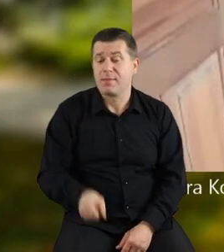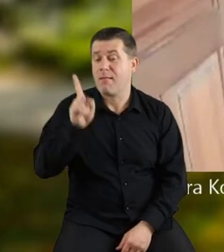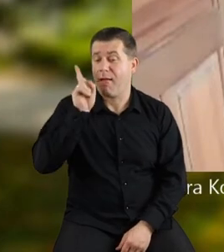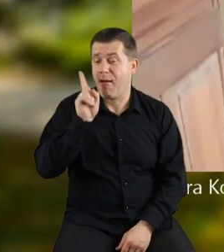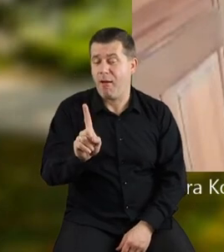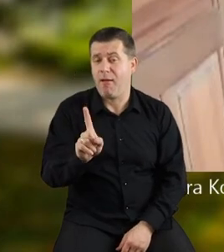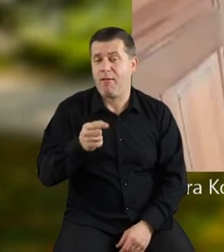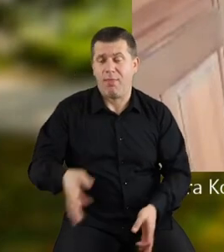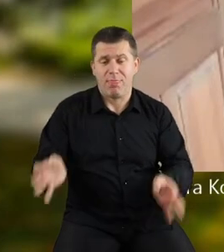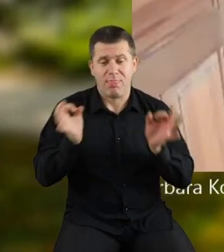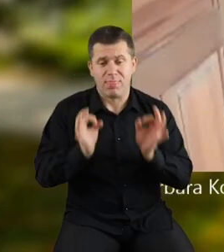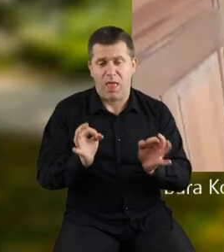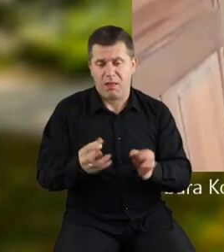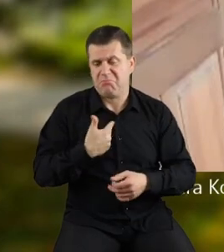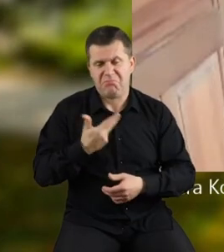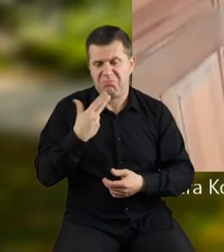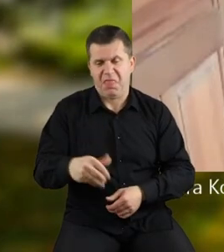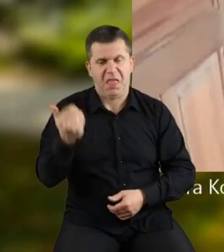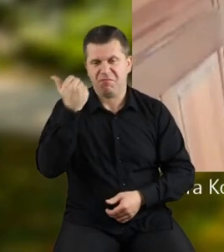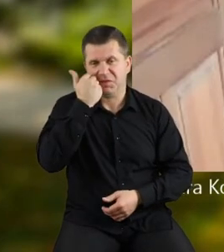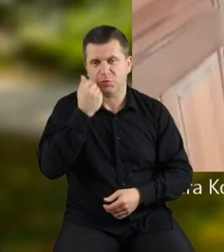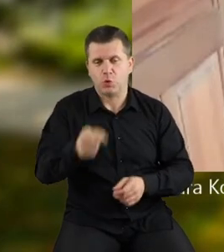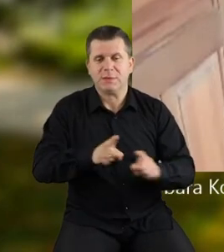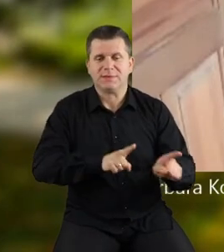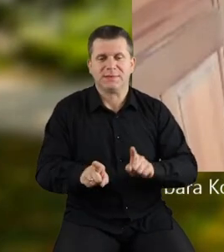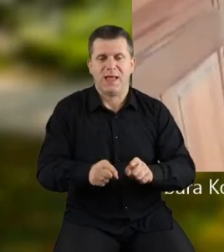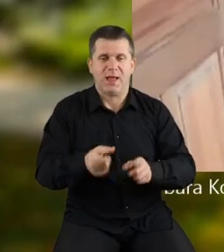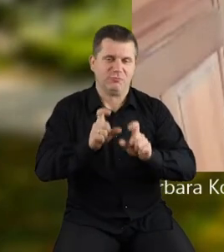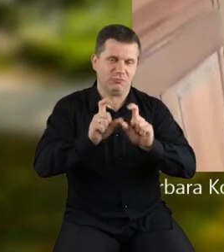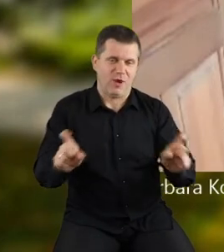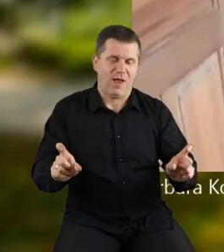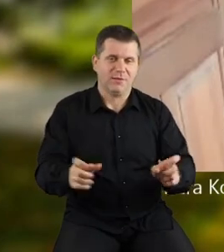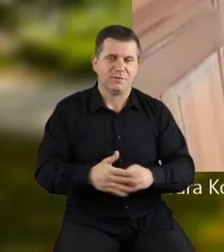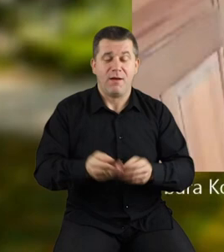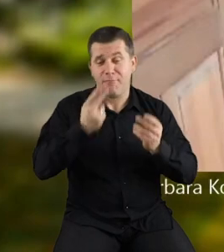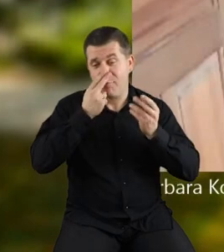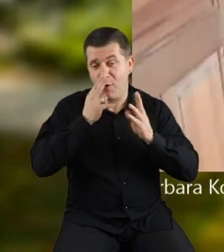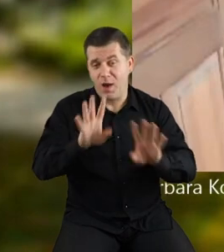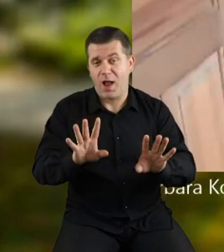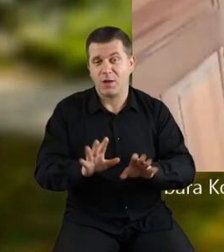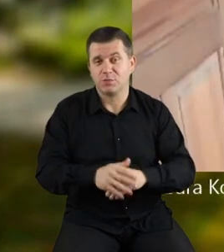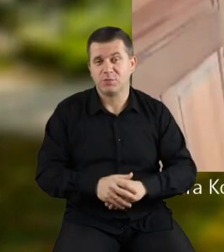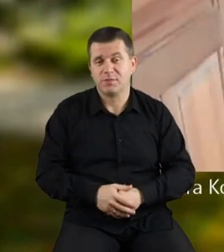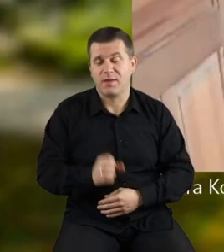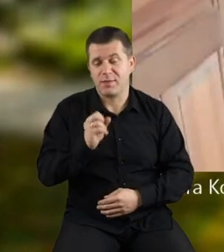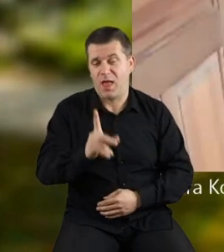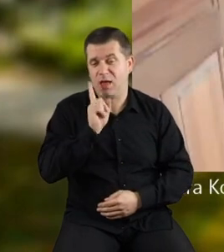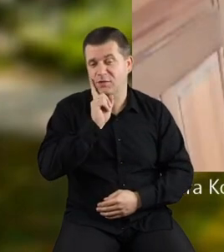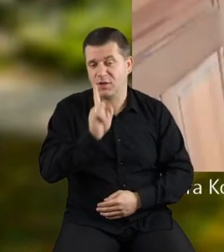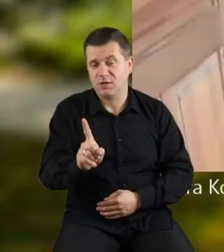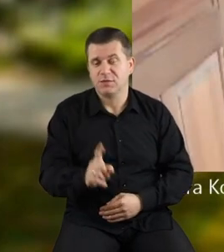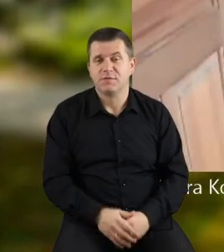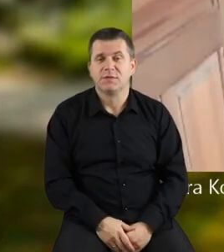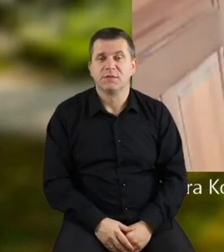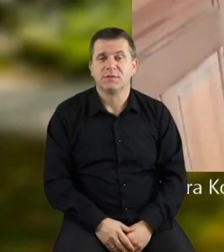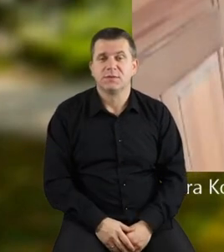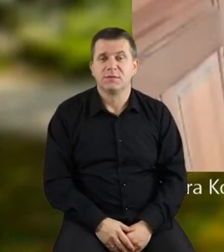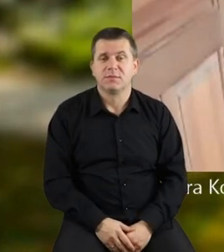zawstydzenia, ale to, że właśnie teraz się nie zawstydzam, jest także znakiem czasu i pokazuje, że